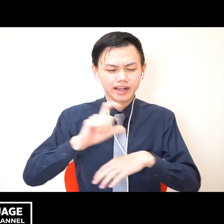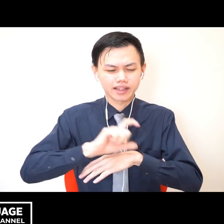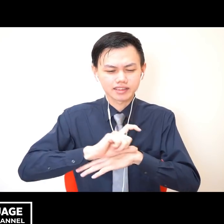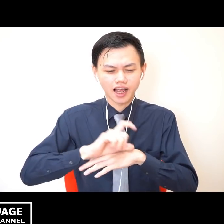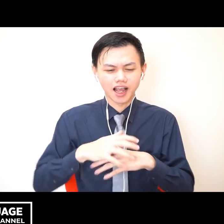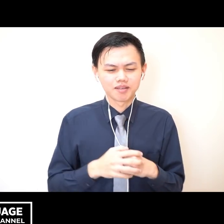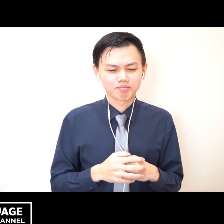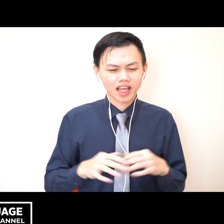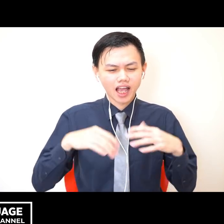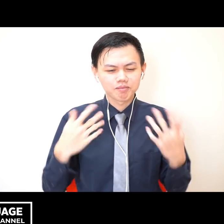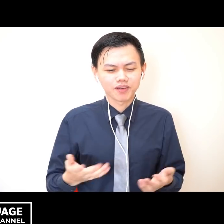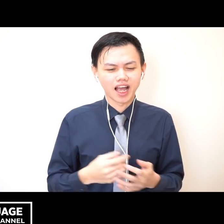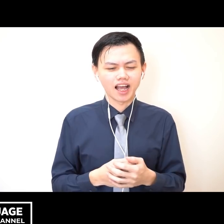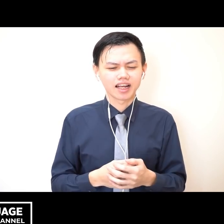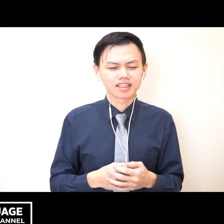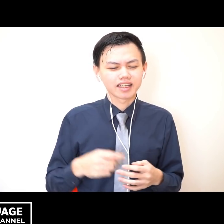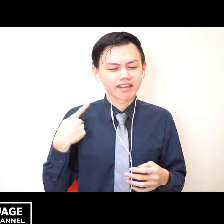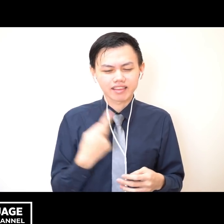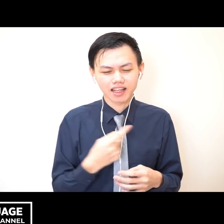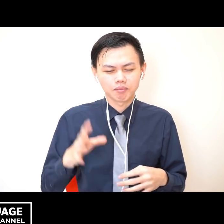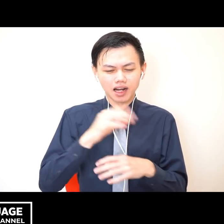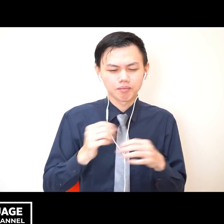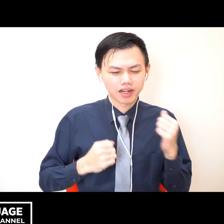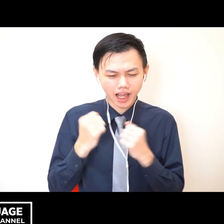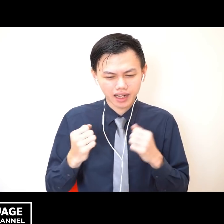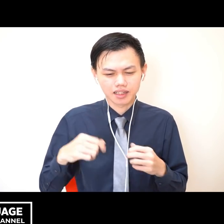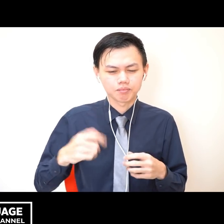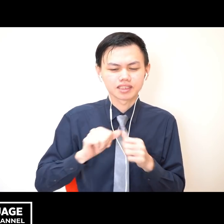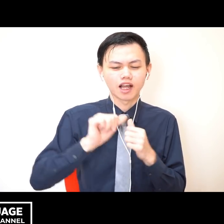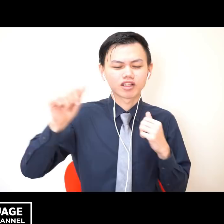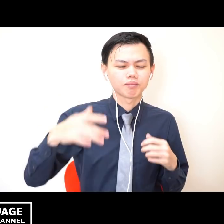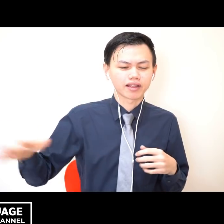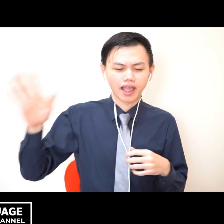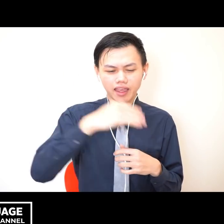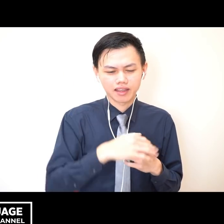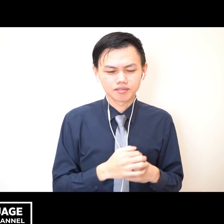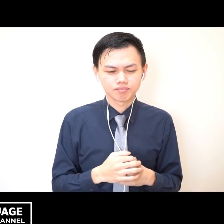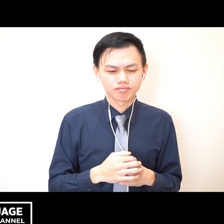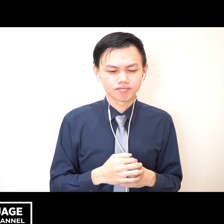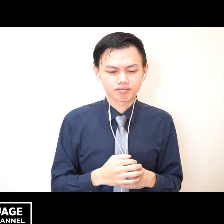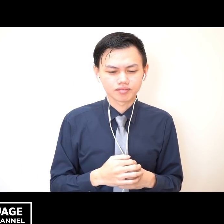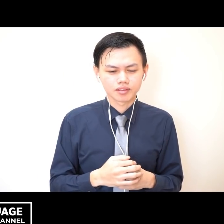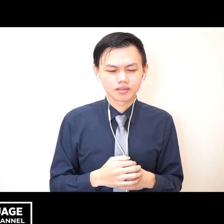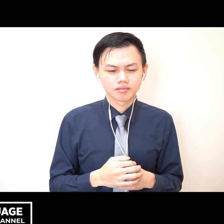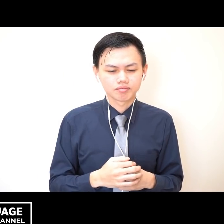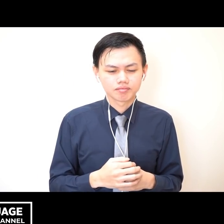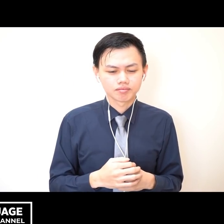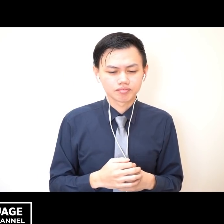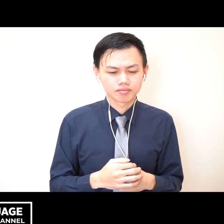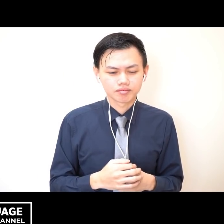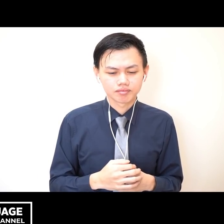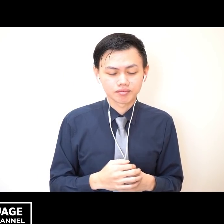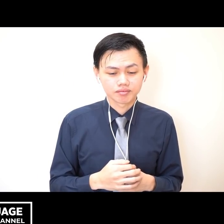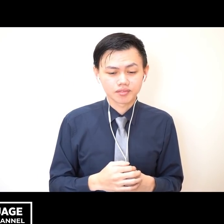Yohanes 13 ayat 34 mengatakan begini, Aku memberikan perintah baru kepada kamu, Yesus yang